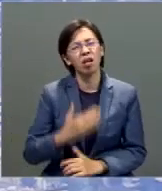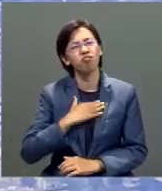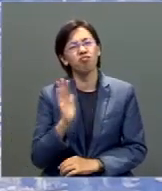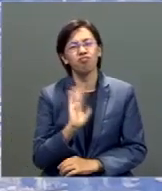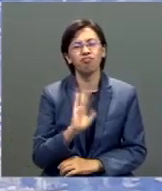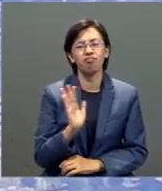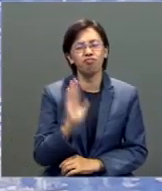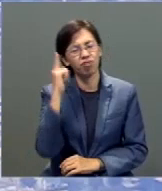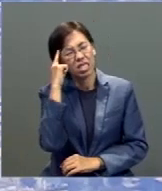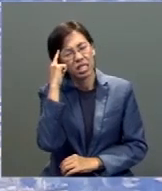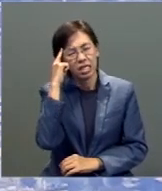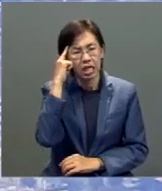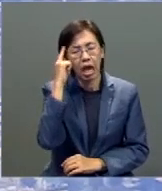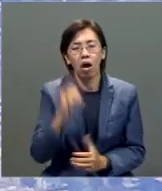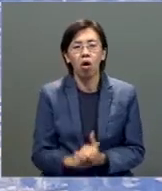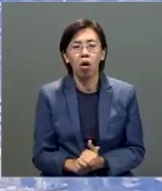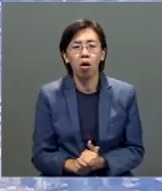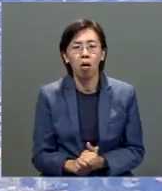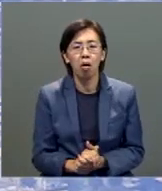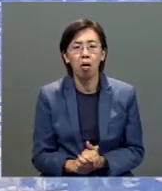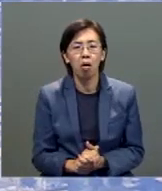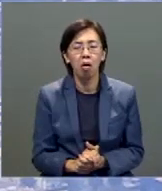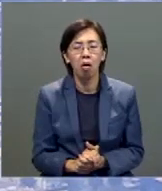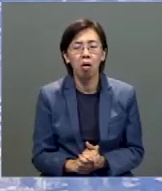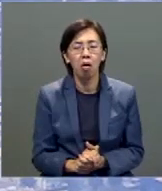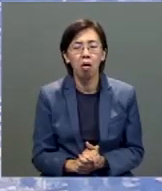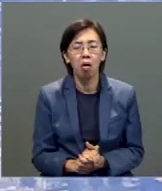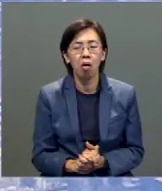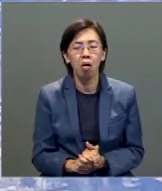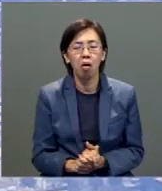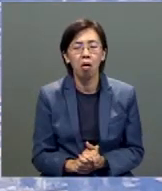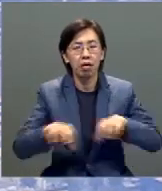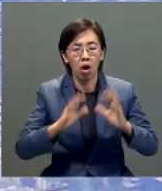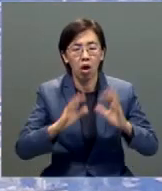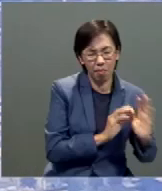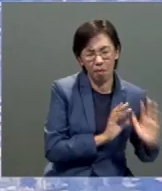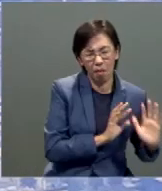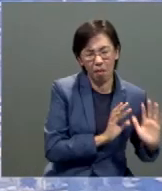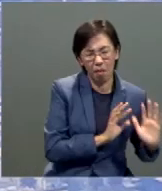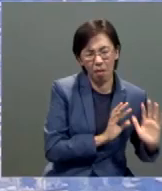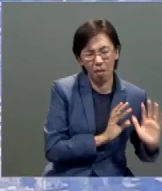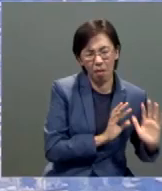จจะทำให้ไม่ได้จัดการเรื่องคน